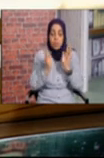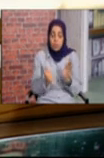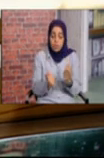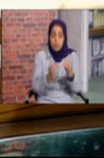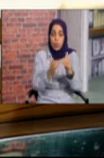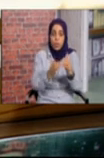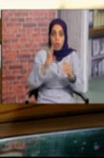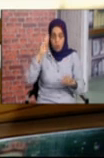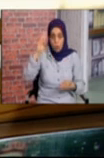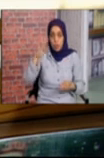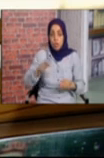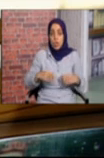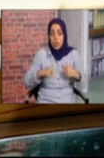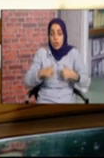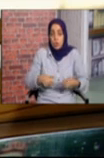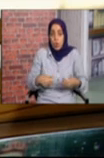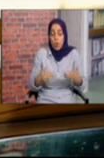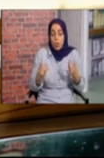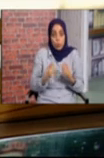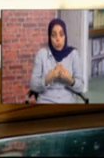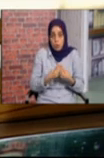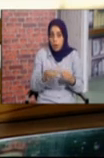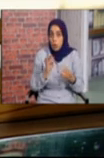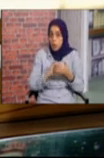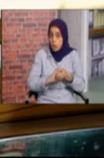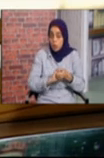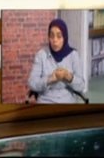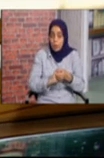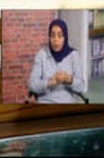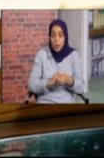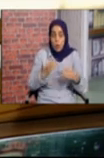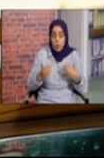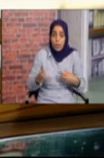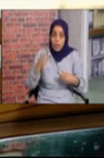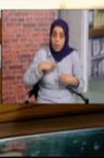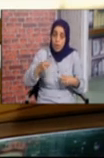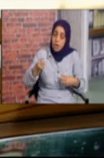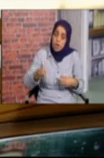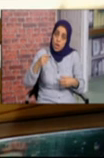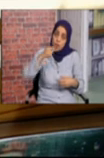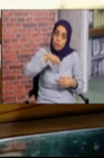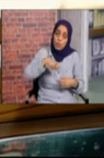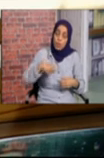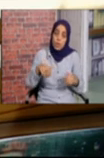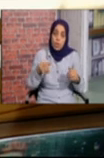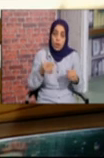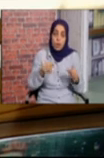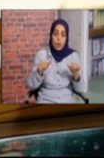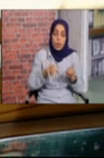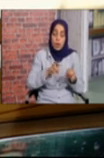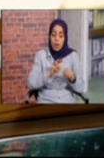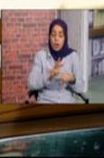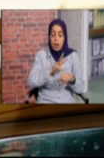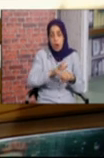على الفيسبوك يقدر ان هو يتواصل معانا ويعرف كل معلومات التبرع، ومن خلال كمان موقع الالكتروني تحيا